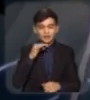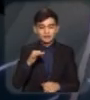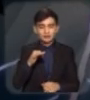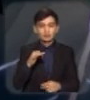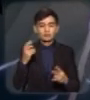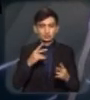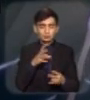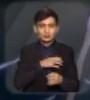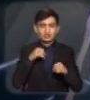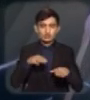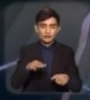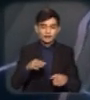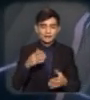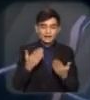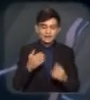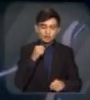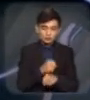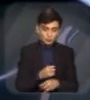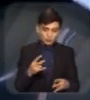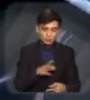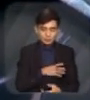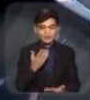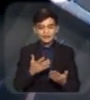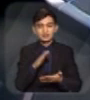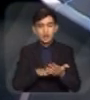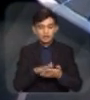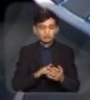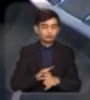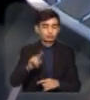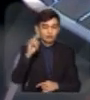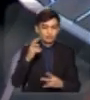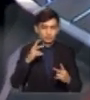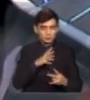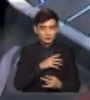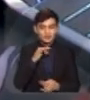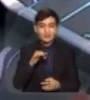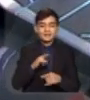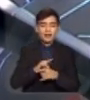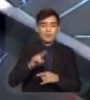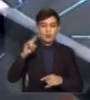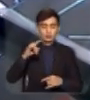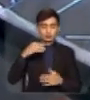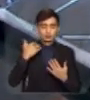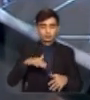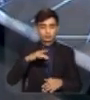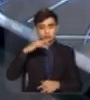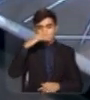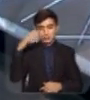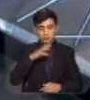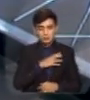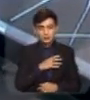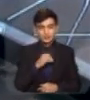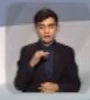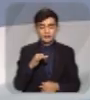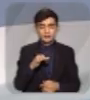должно быть принято решение или тормозить, или продолжать взлет. Вот. То есть здесь даже самолет уже в воздухе был.